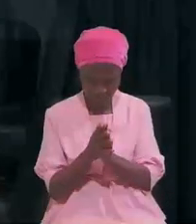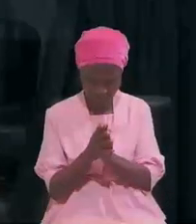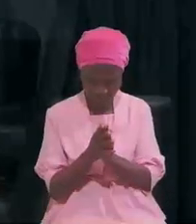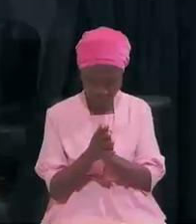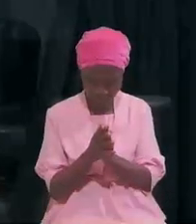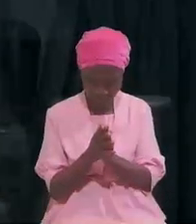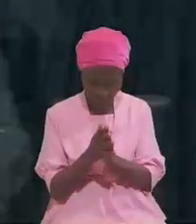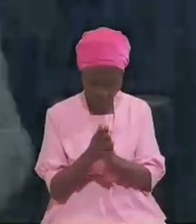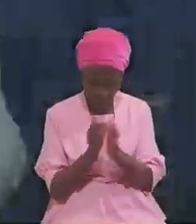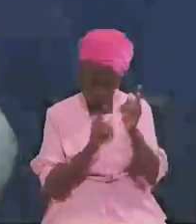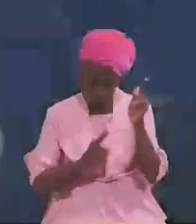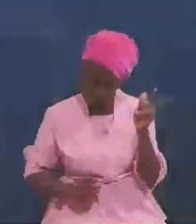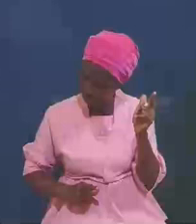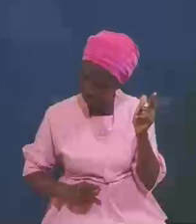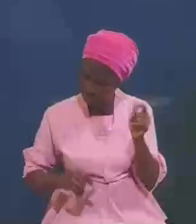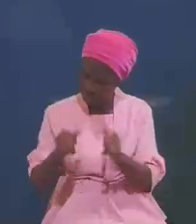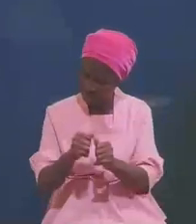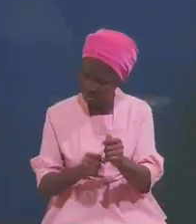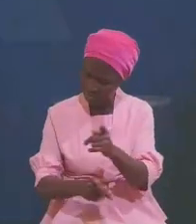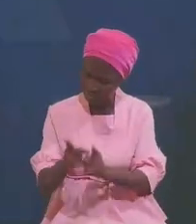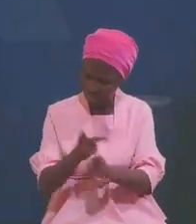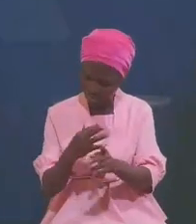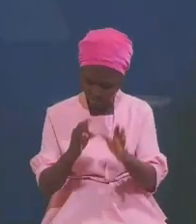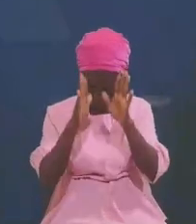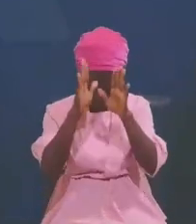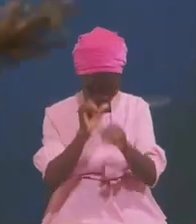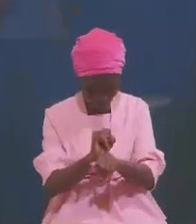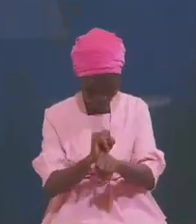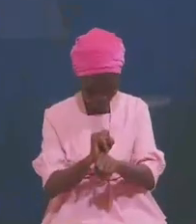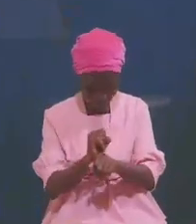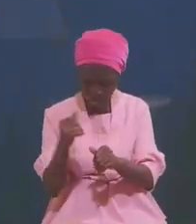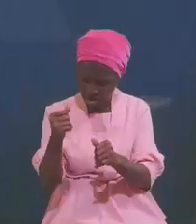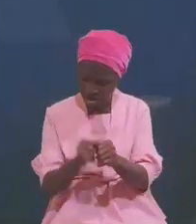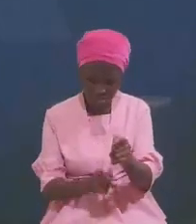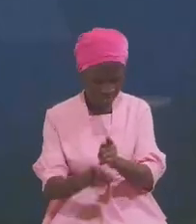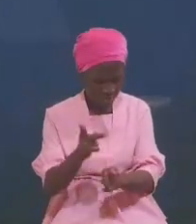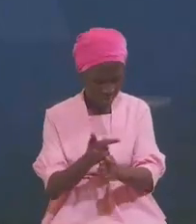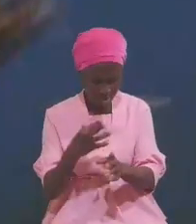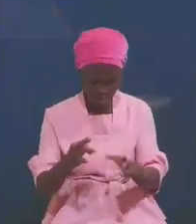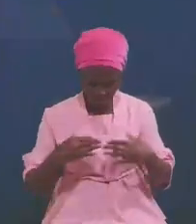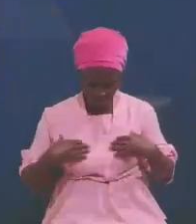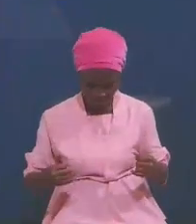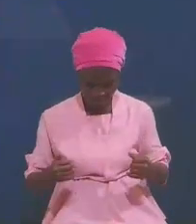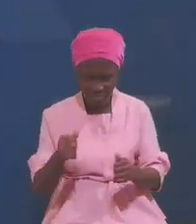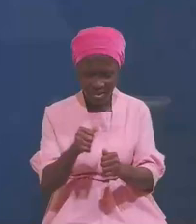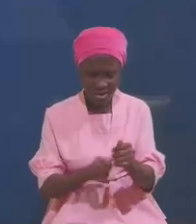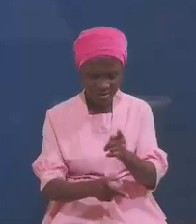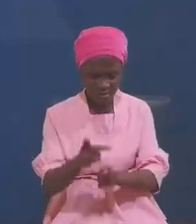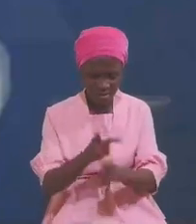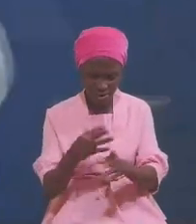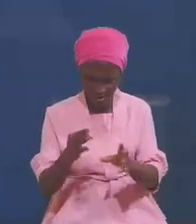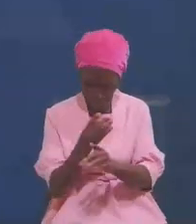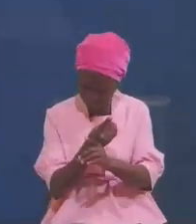Seigneur, tout genre de miracle, toute espèce de guérison, toute délivrance